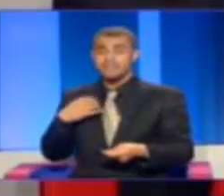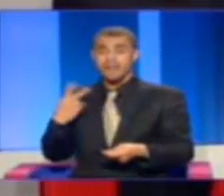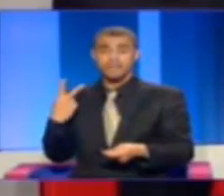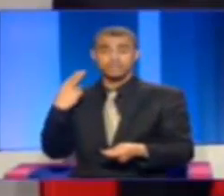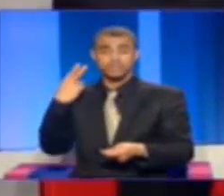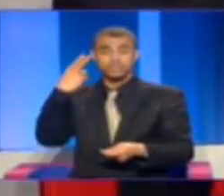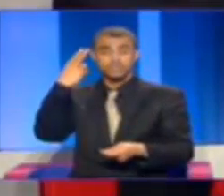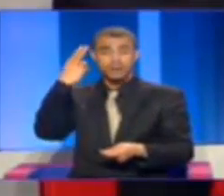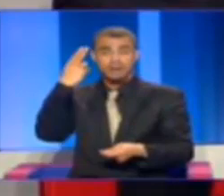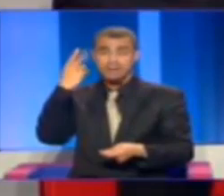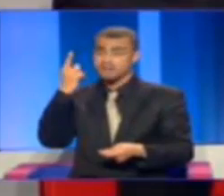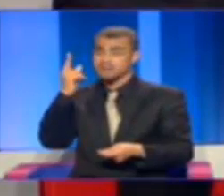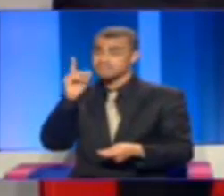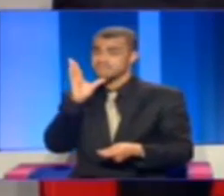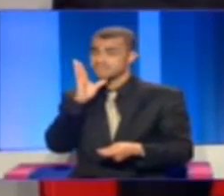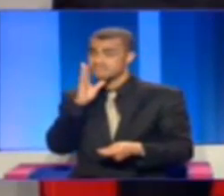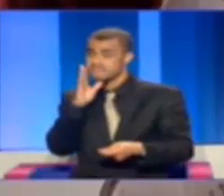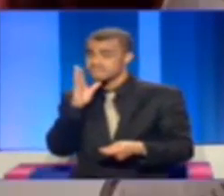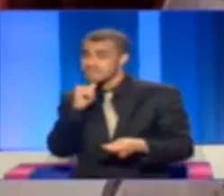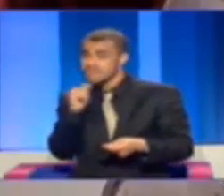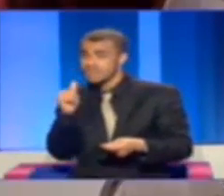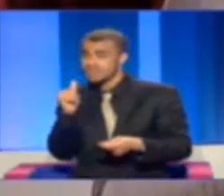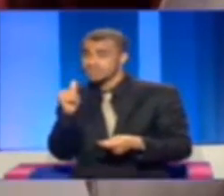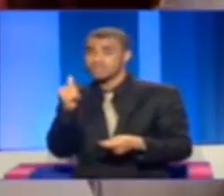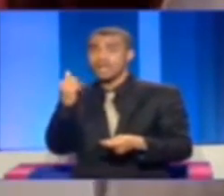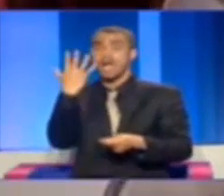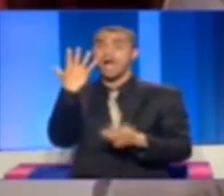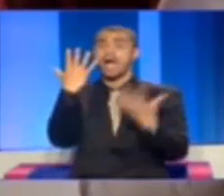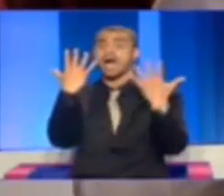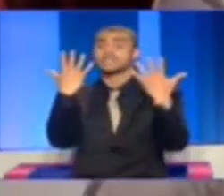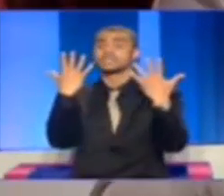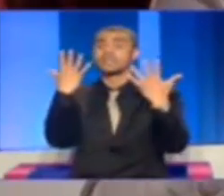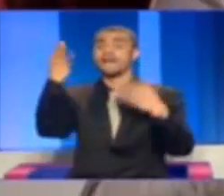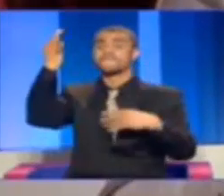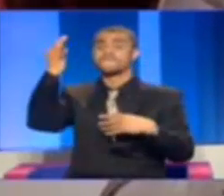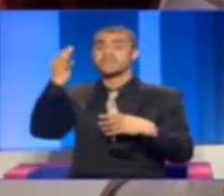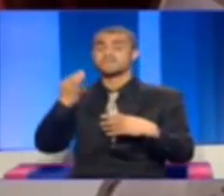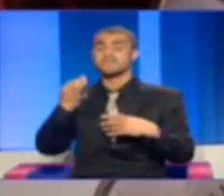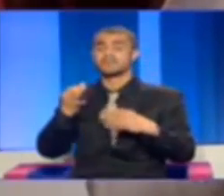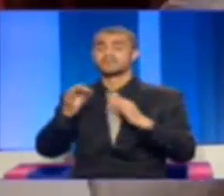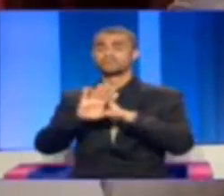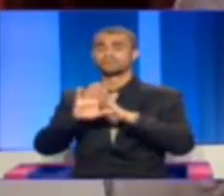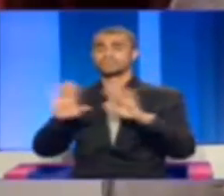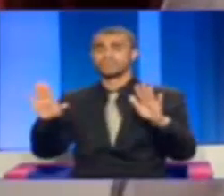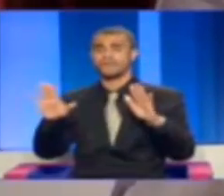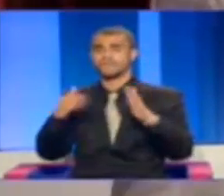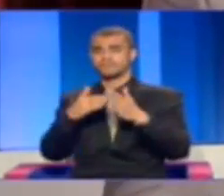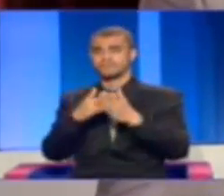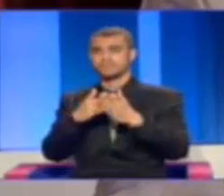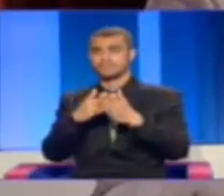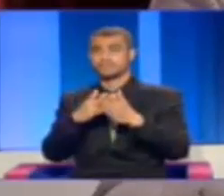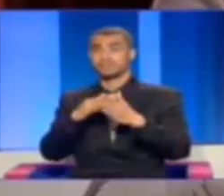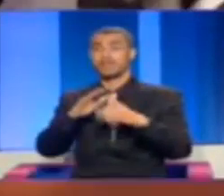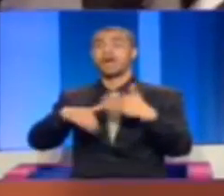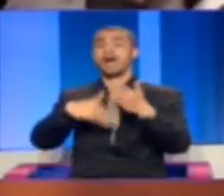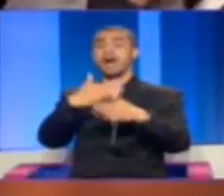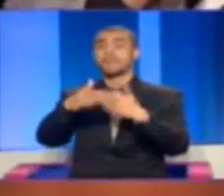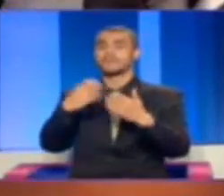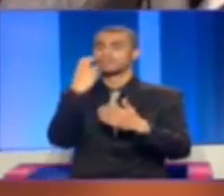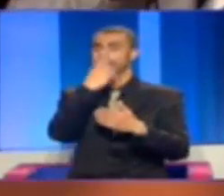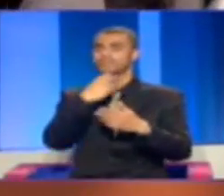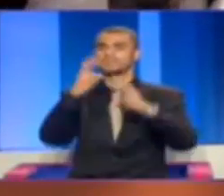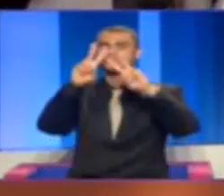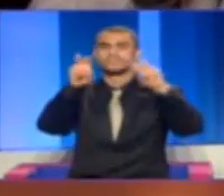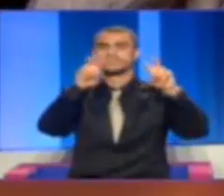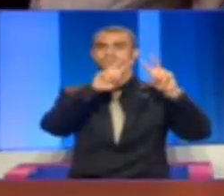غير 10%. سالتي واحد السؤال مهم، ما مدى نجاح العمليه؟ يجب تحديد المفاهيم اولا،